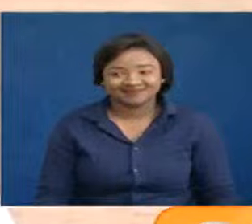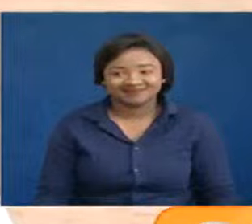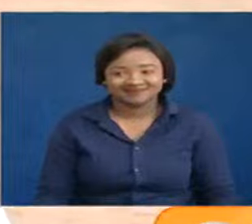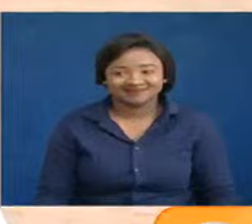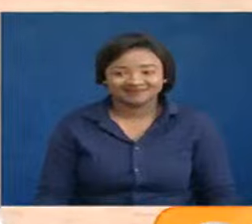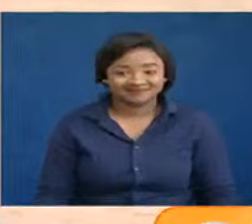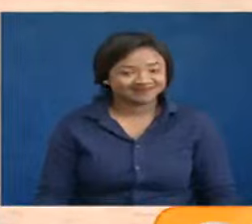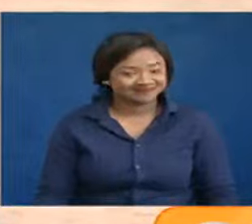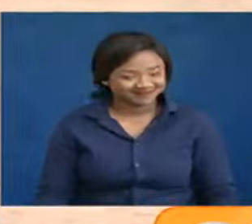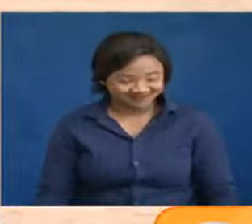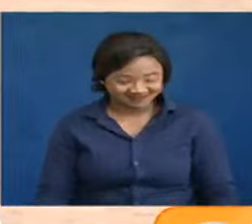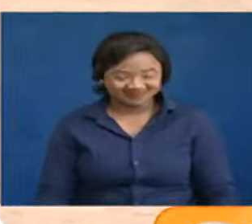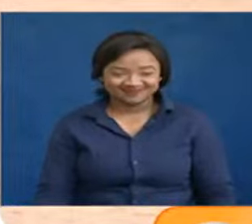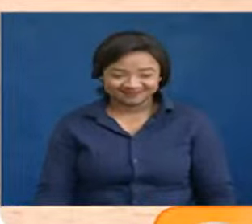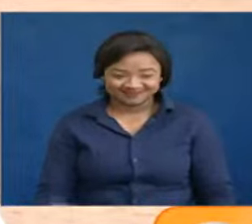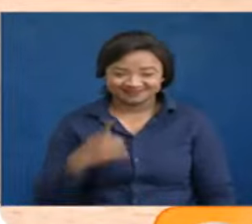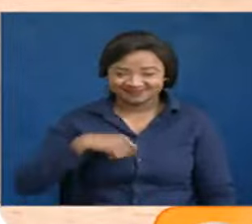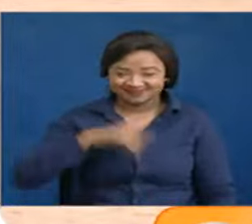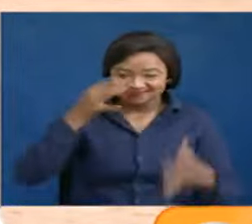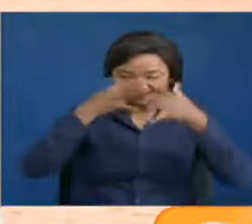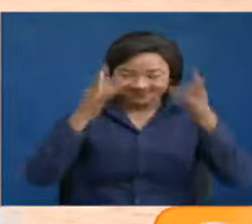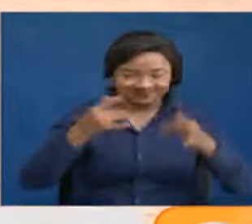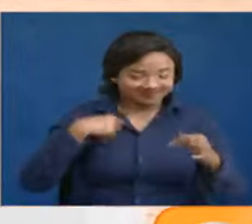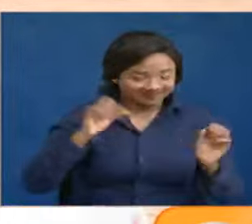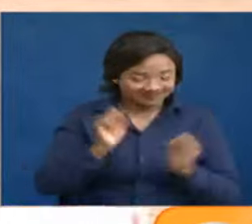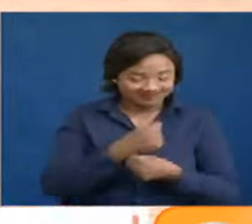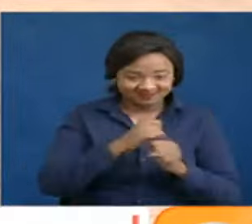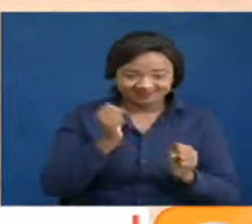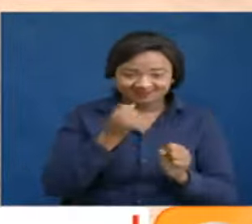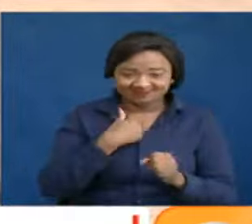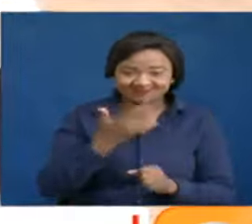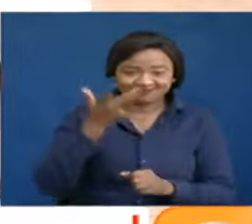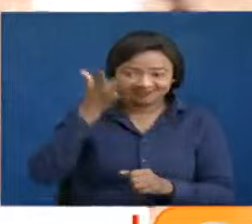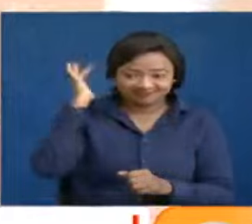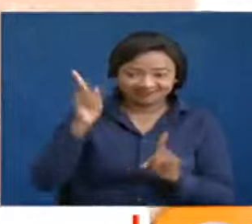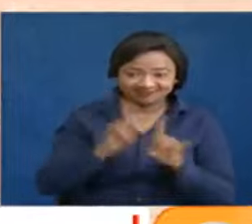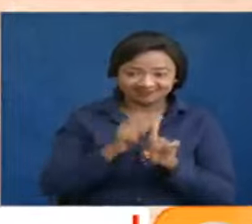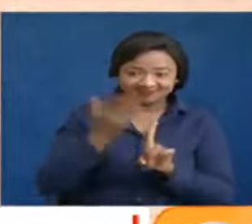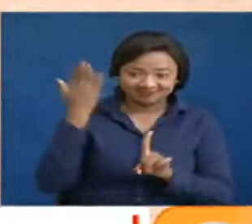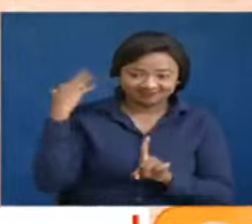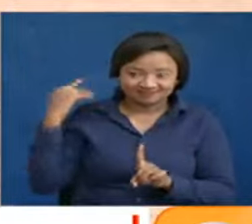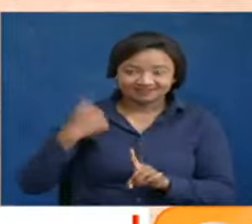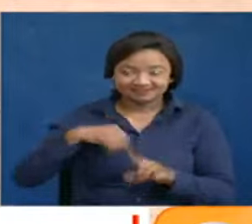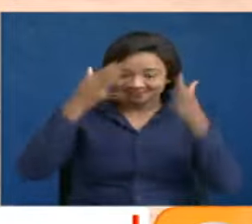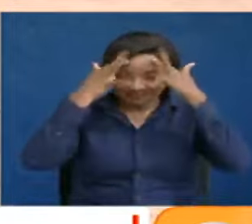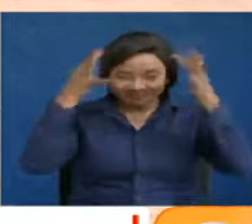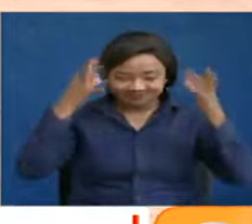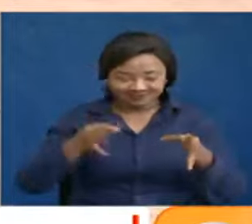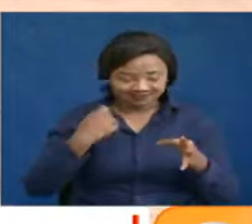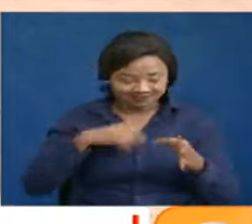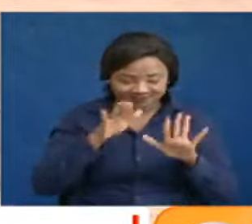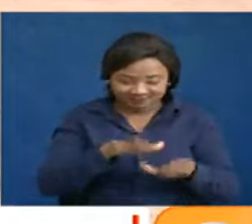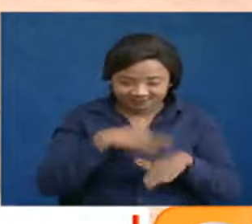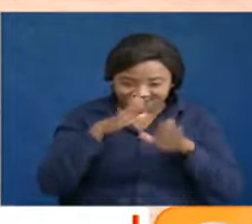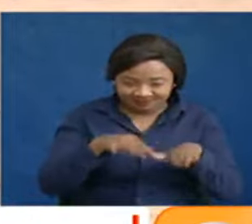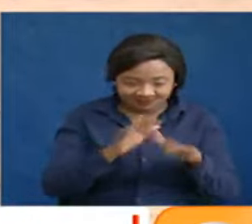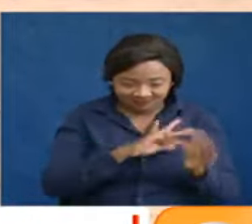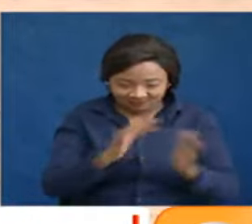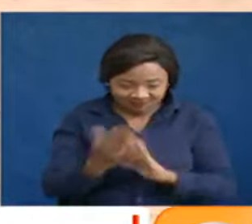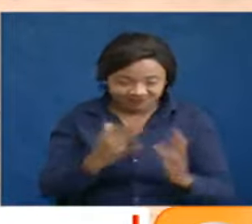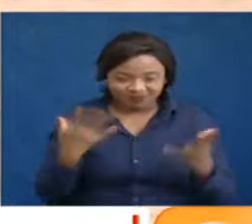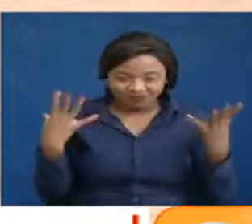Safari hii tulisema tuwezi tena kufanya makosa yale tulifanya last edition. Kwa hiyo tumekuwa waangalifu katika